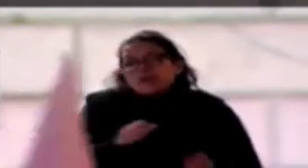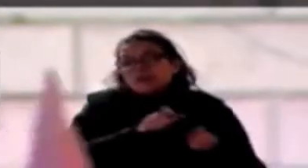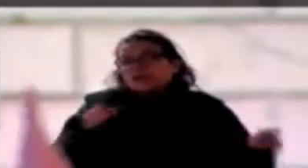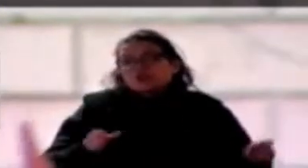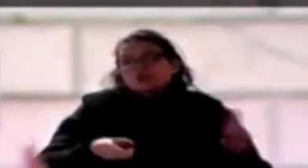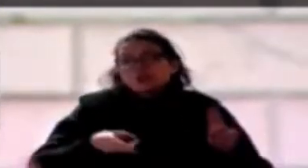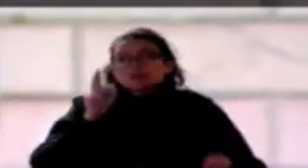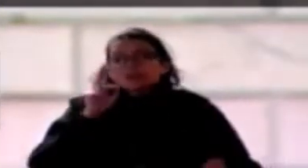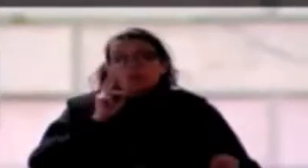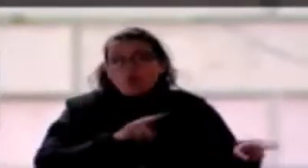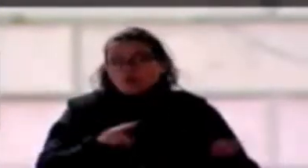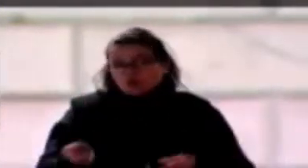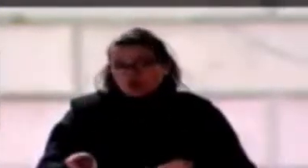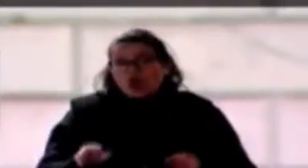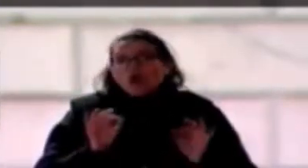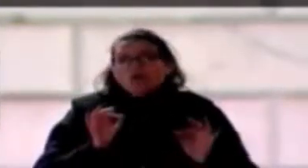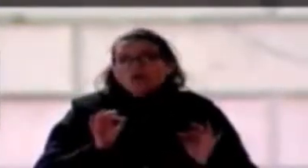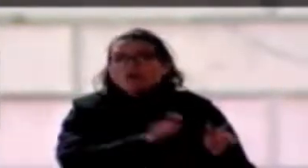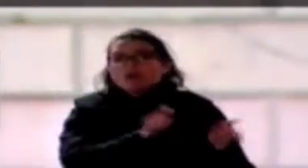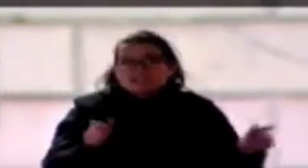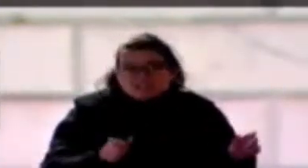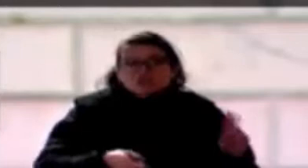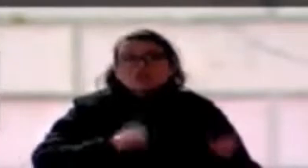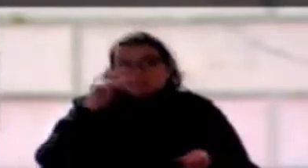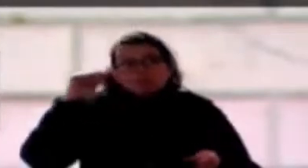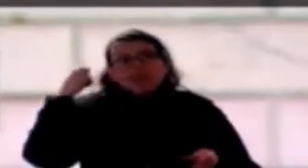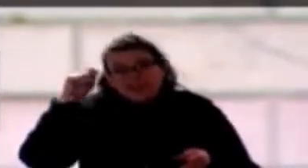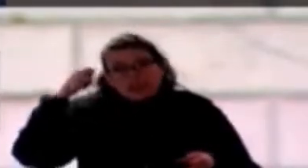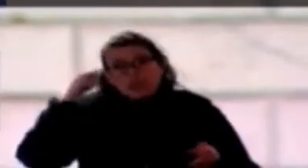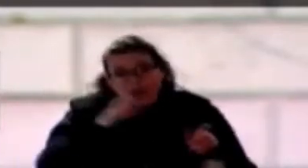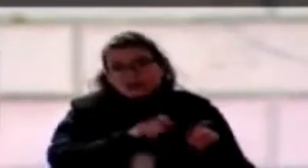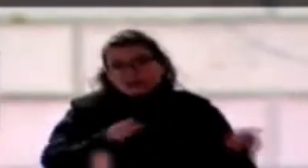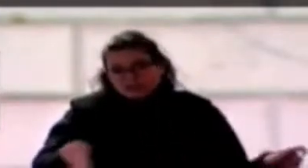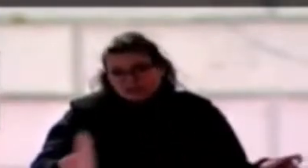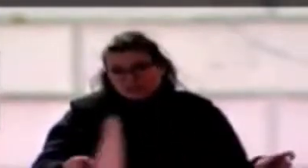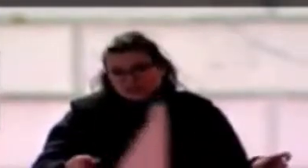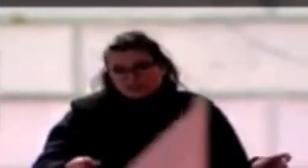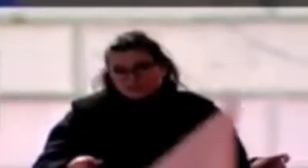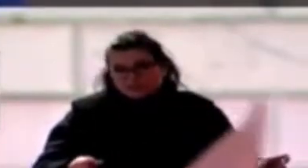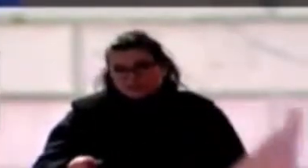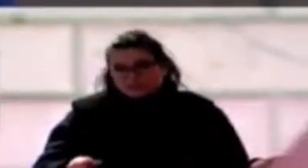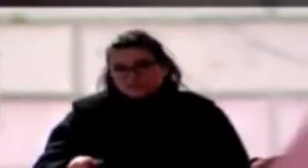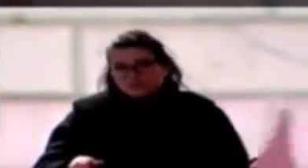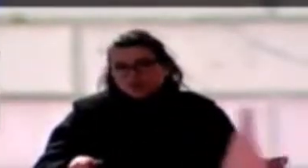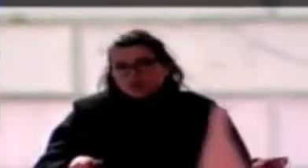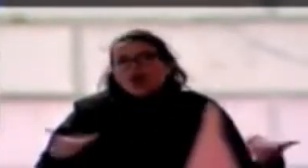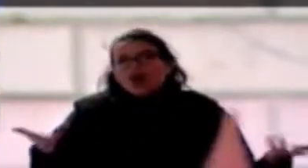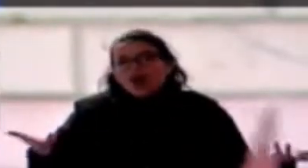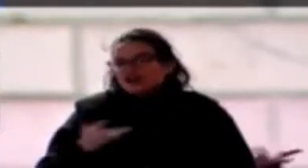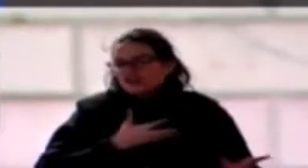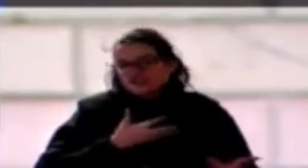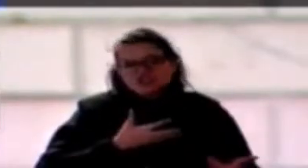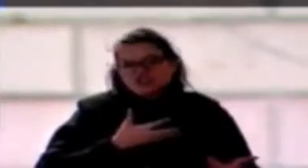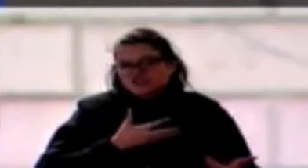casi per le persone più ricattabili, e sono ricatti che spesso si fondano